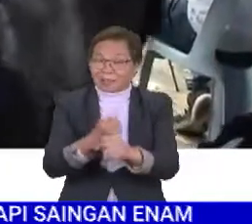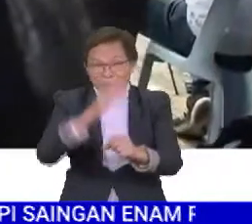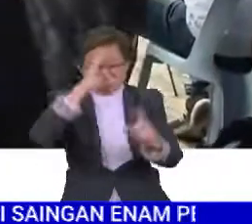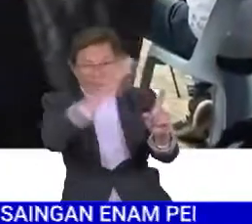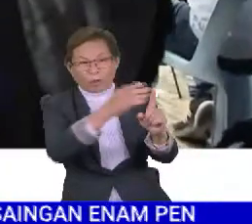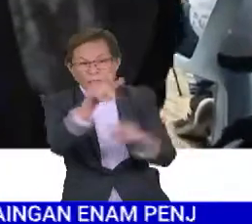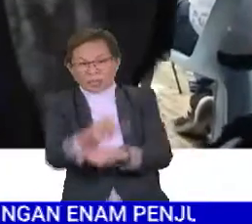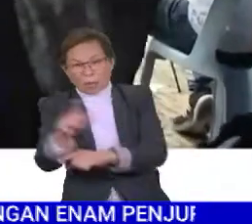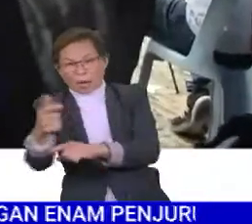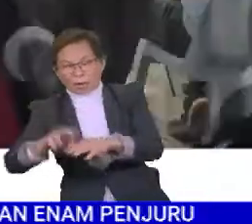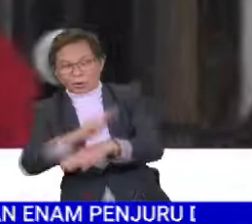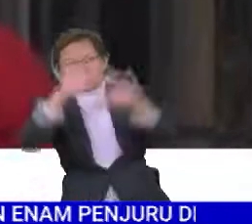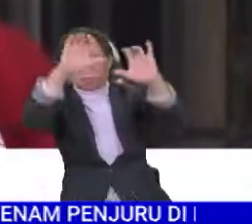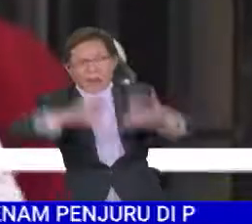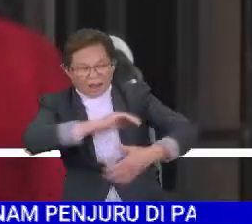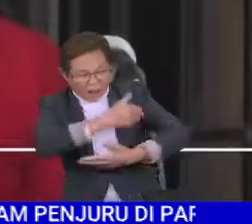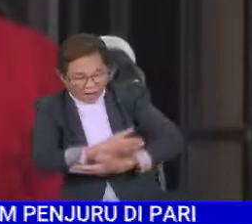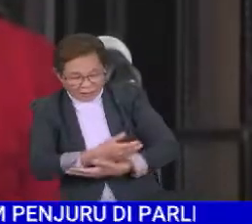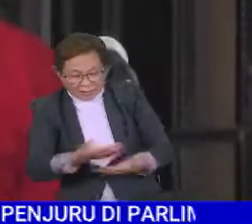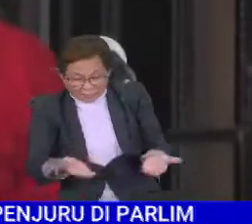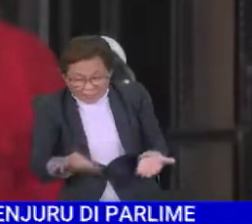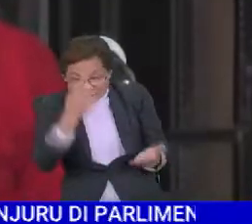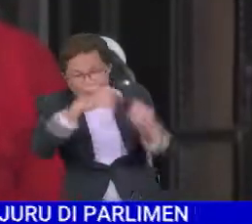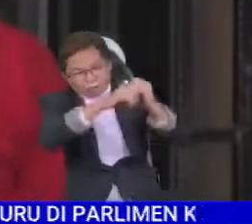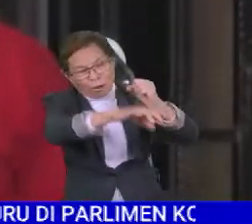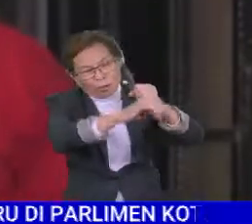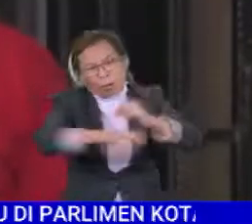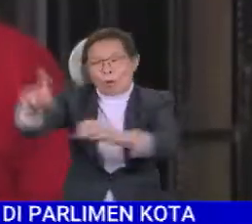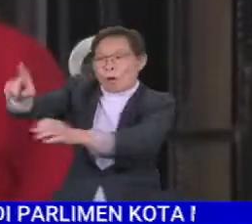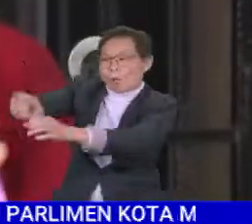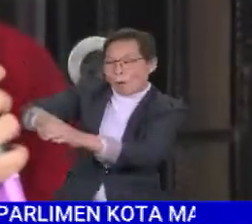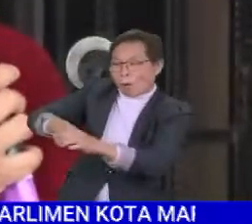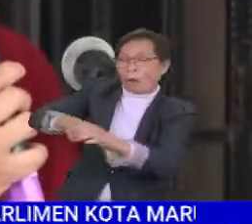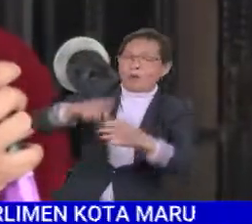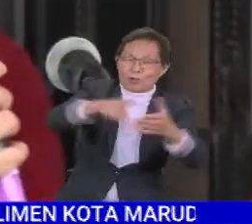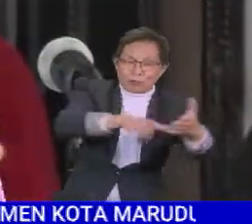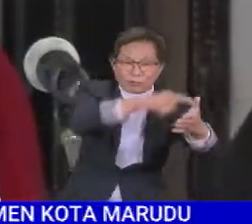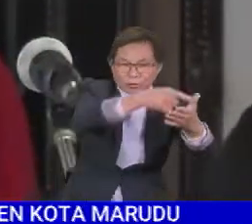dakwaan calon lain menggunakan pendekatan anak tempatan dalam kempen untuk meraih undi.